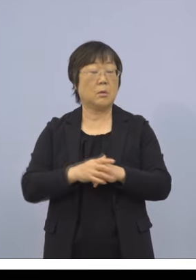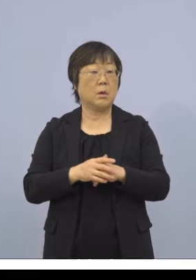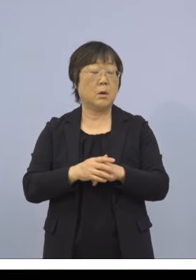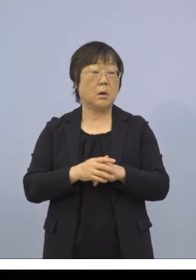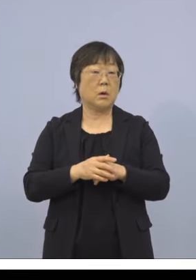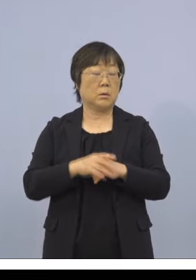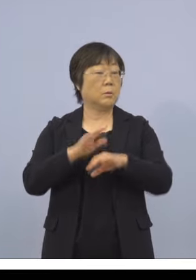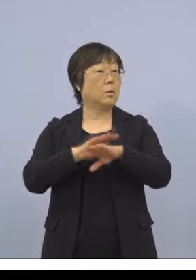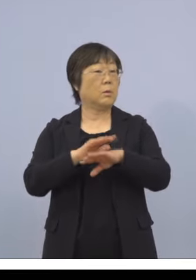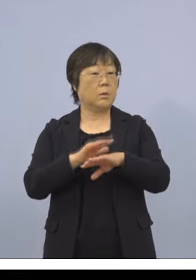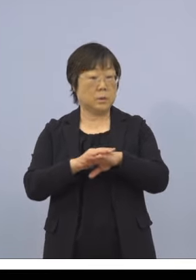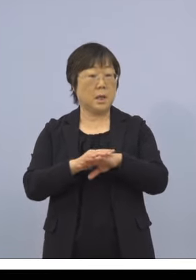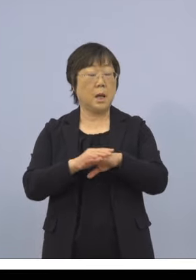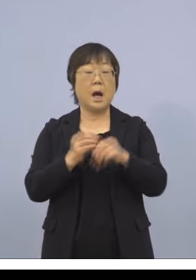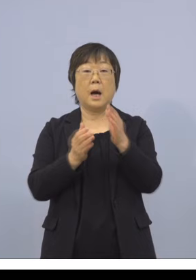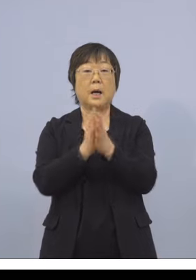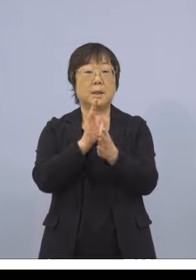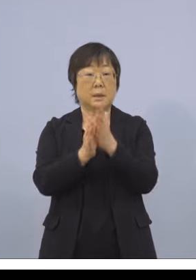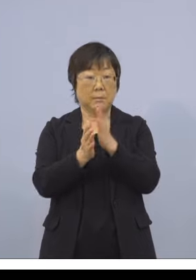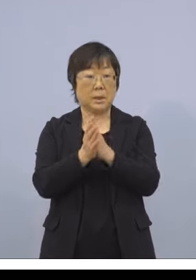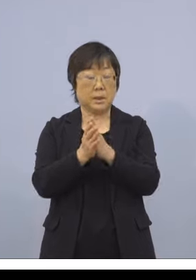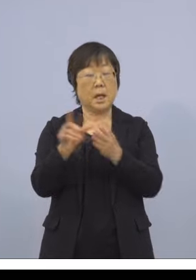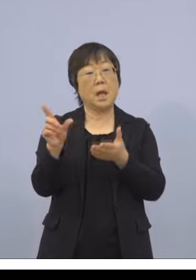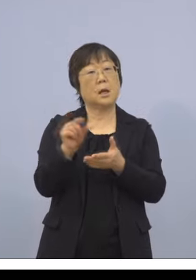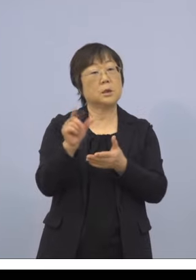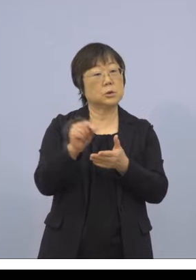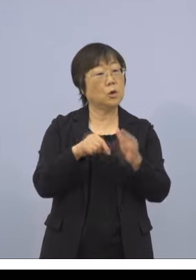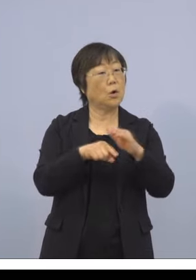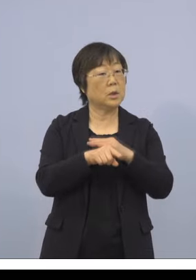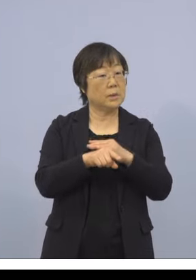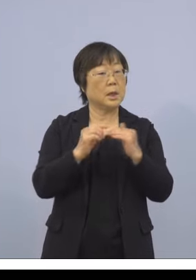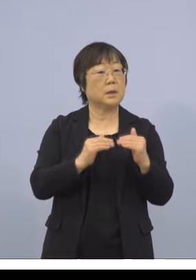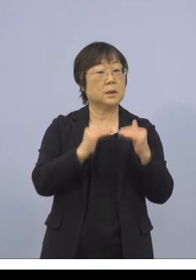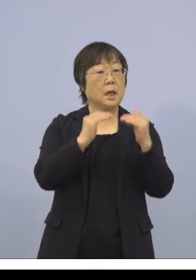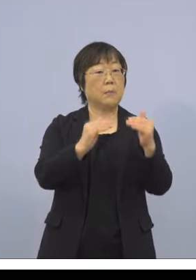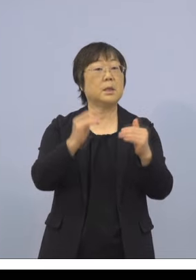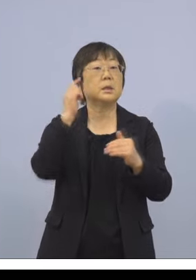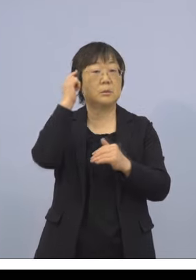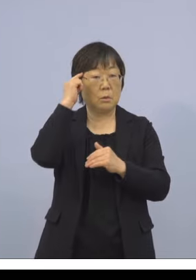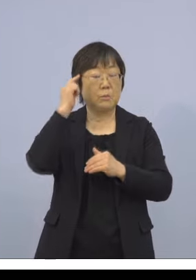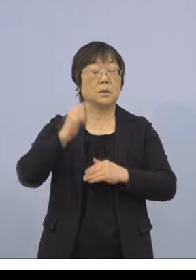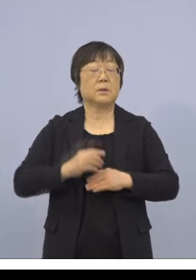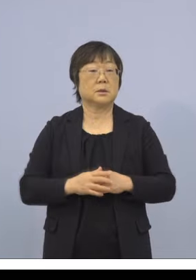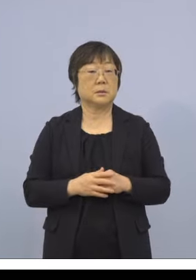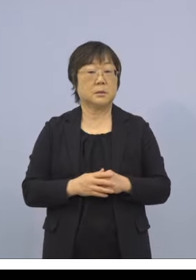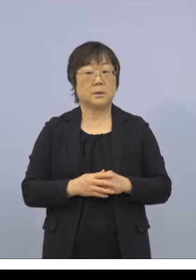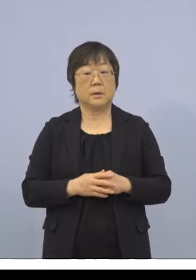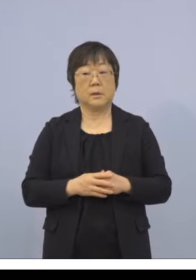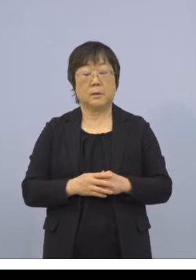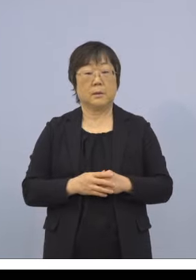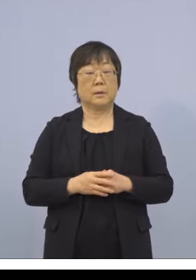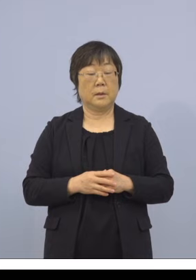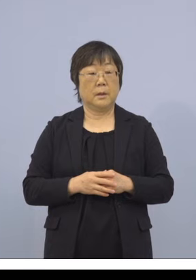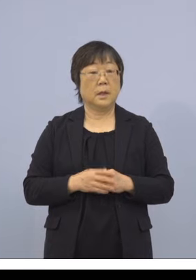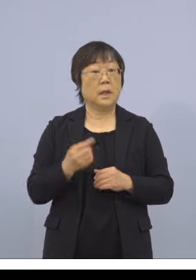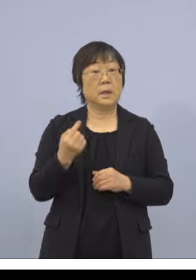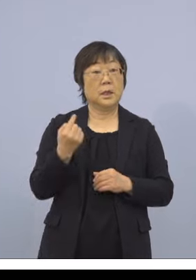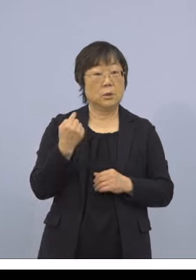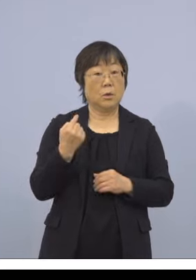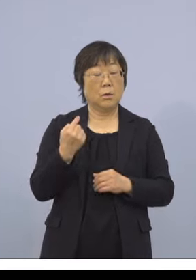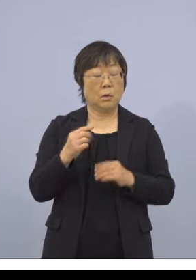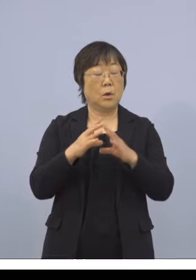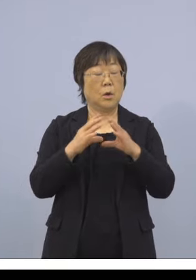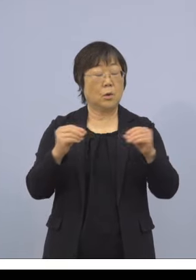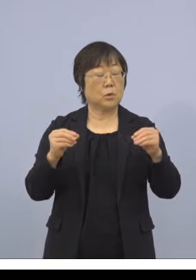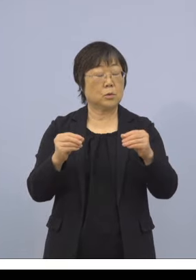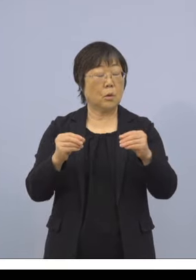形で、改めて活用の意味が高まっているなとこのように思います。また昨日も国土交通